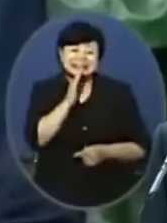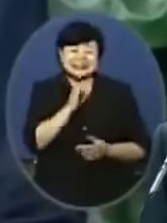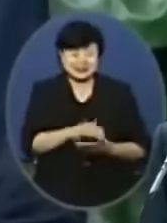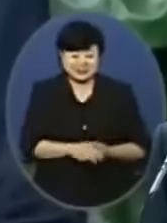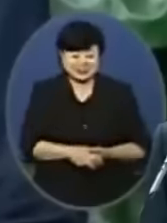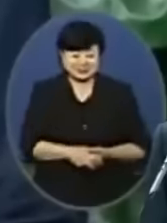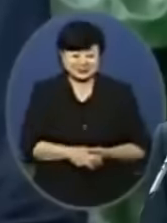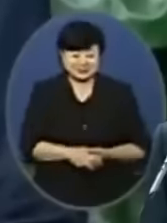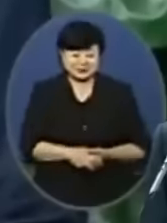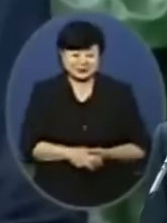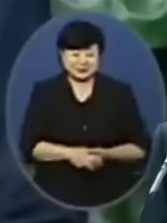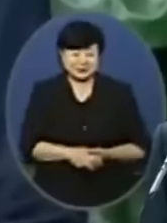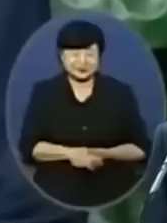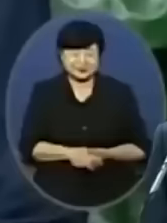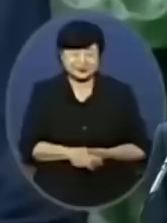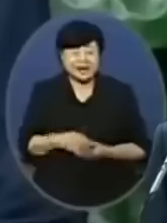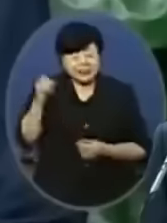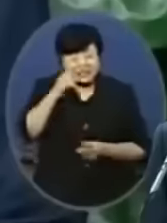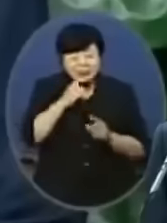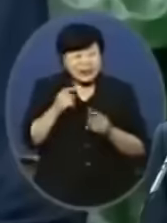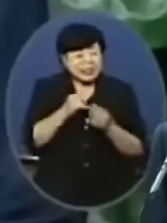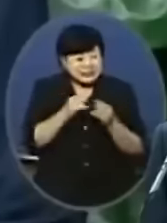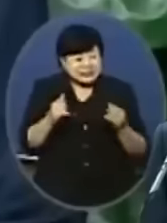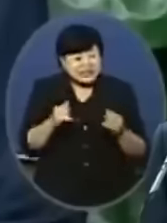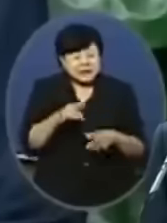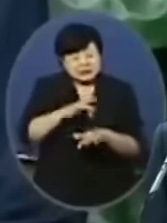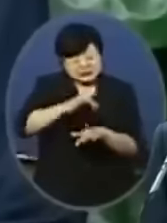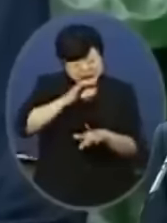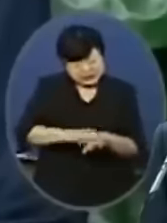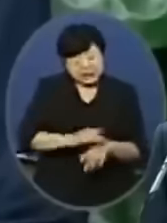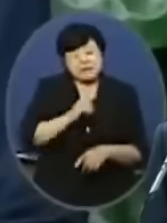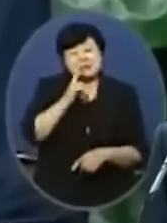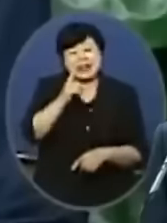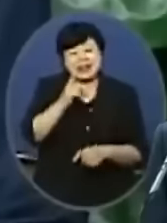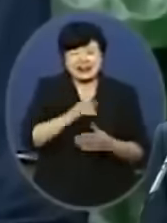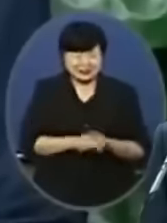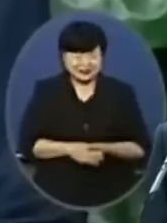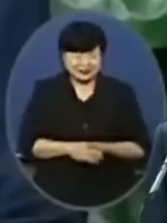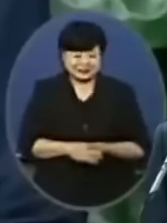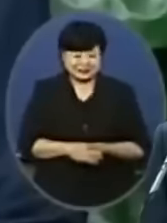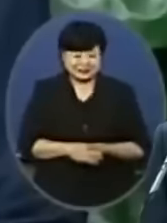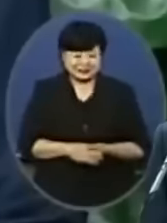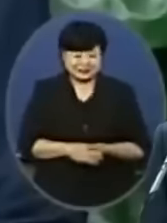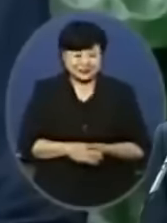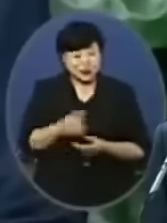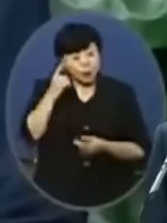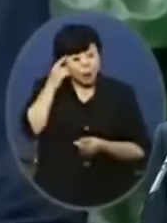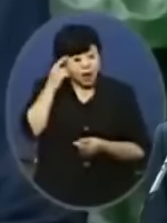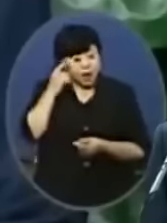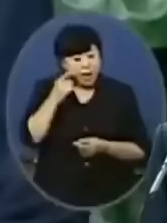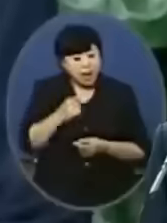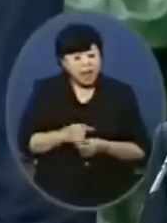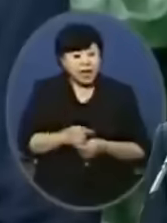사람이고 그냥 말하는 사람은 습관적으로 말하는 것입니다. 왜 습관적으로 말하냐?